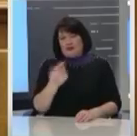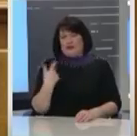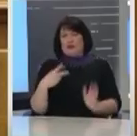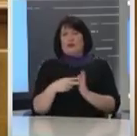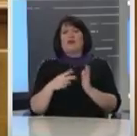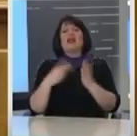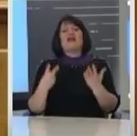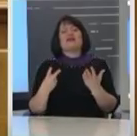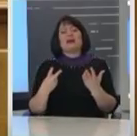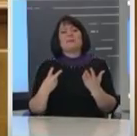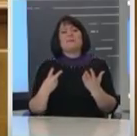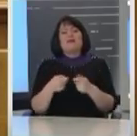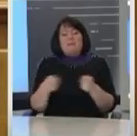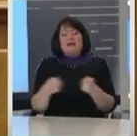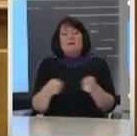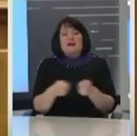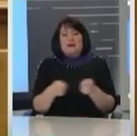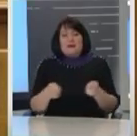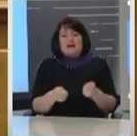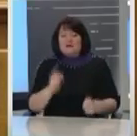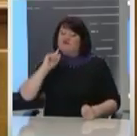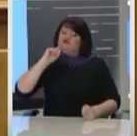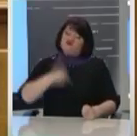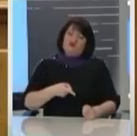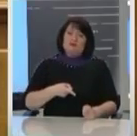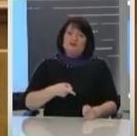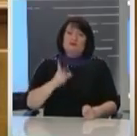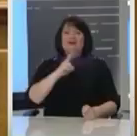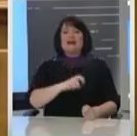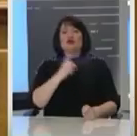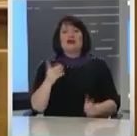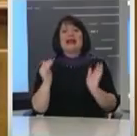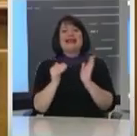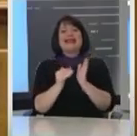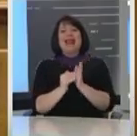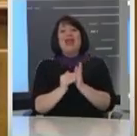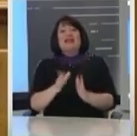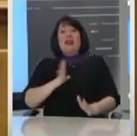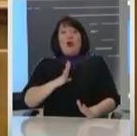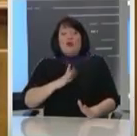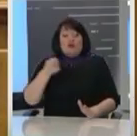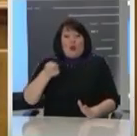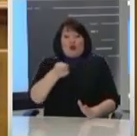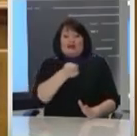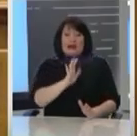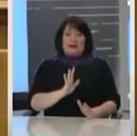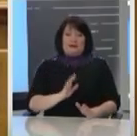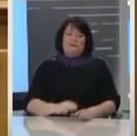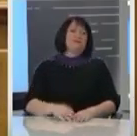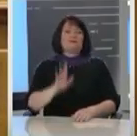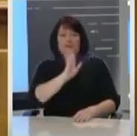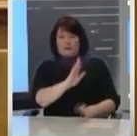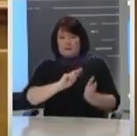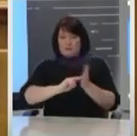2017 τα μέτρα αυτά επιβλήθηκαν σε 21.000 οφειλέτες. Γίνονται,